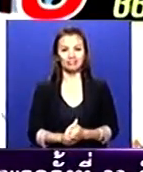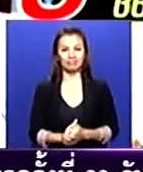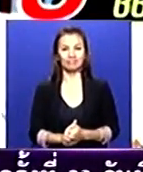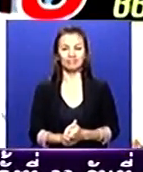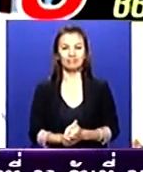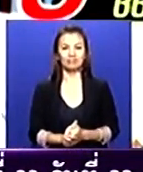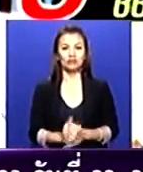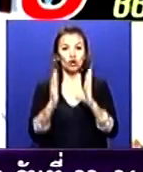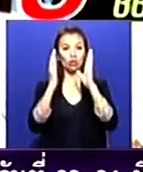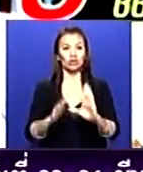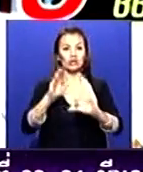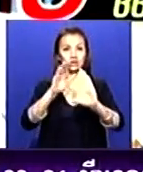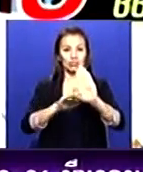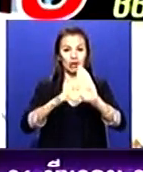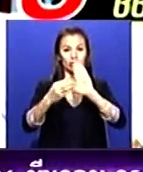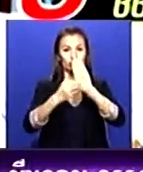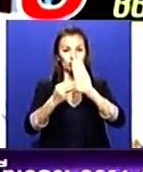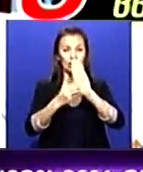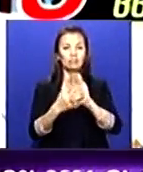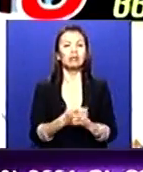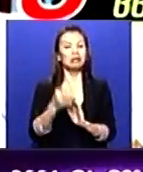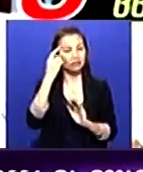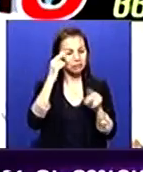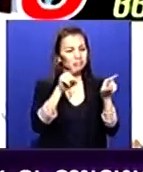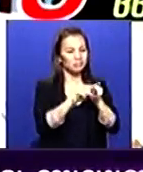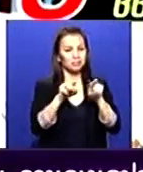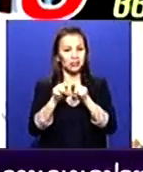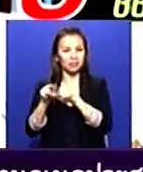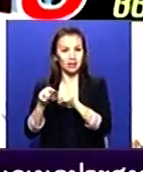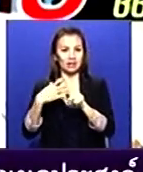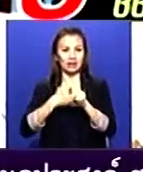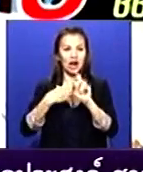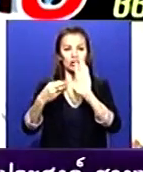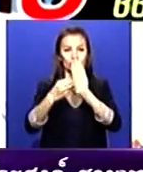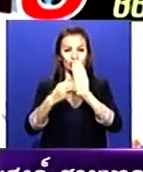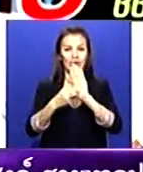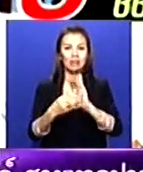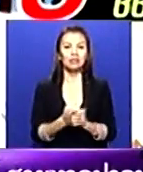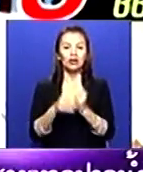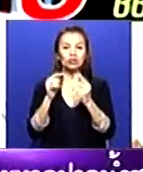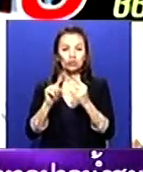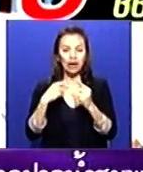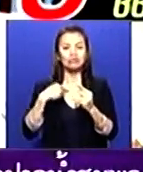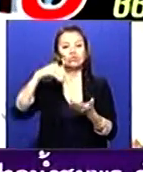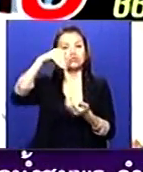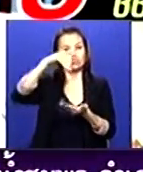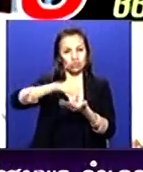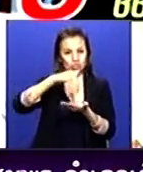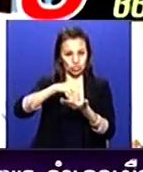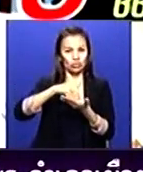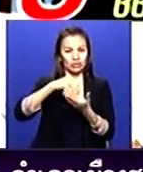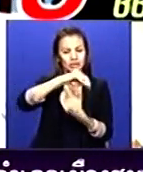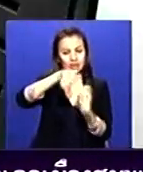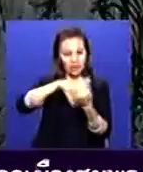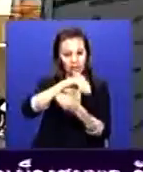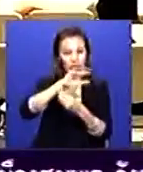ขณะที่ผู้สมัครผู้ว่ากทม.ค่ะก็เห็นตรงกันที่จะทำให้กรุงเทพมหานครเป็นศูนย์กลางเศรษฐกิจอาเซียนเพื่อดึงดูดนักท่องเที่ย